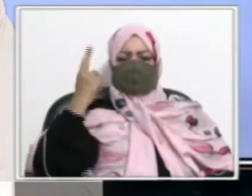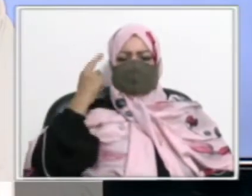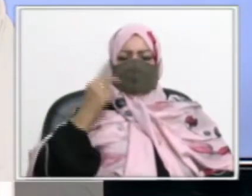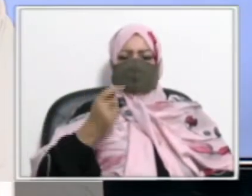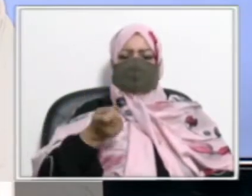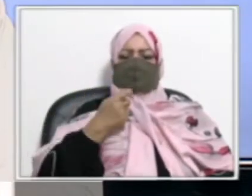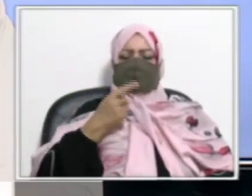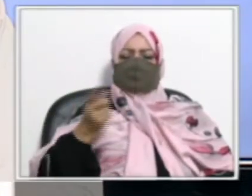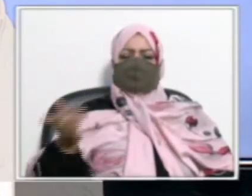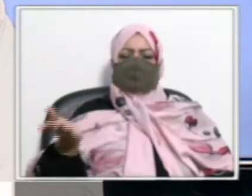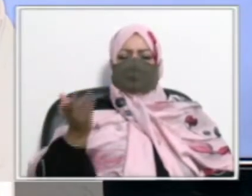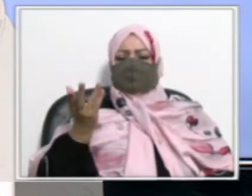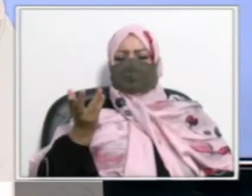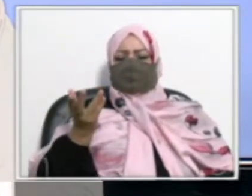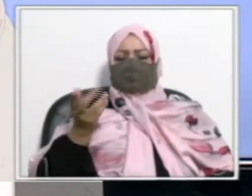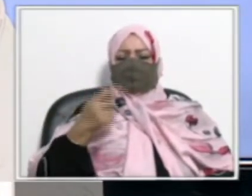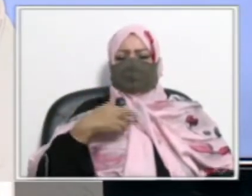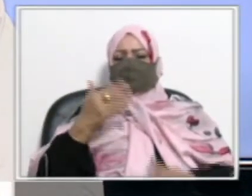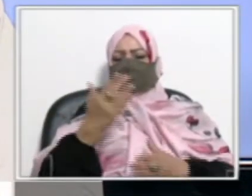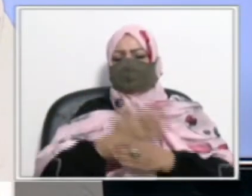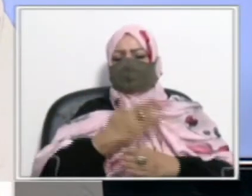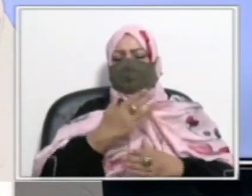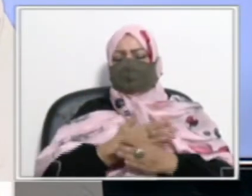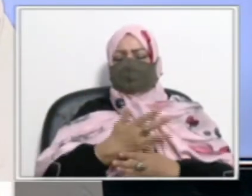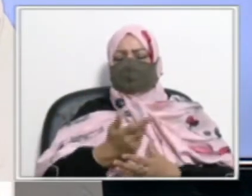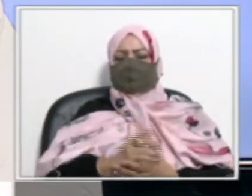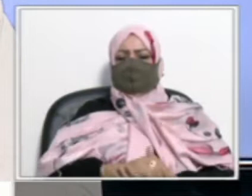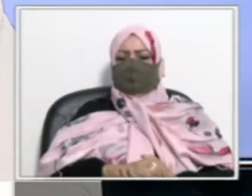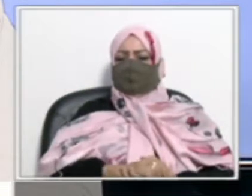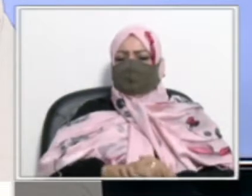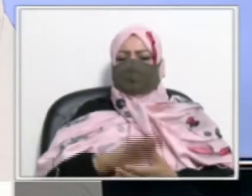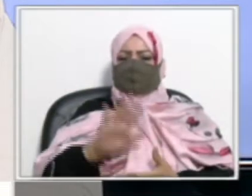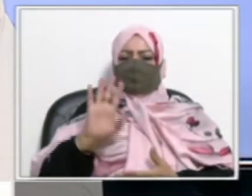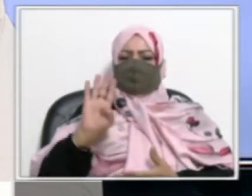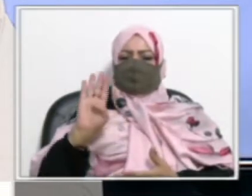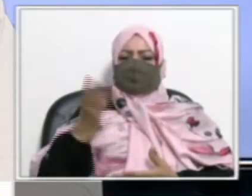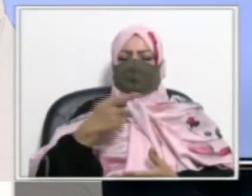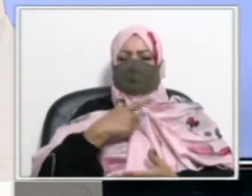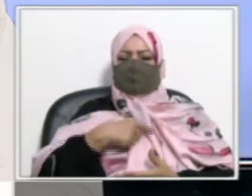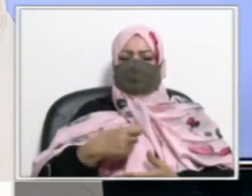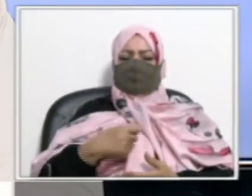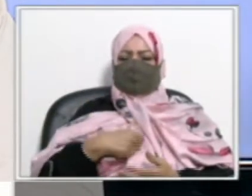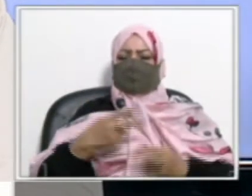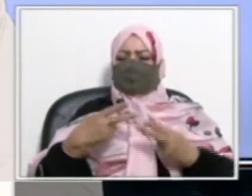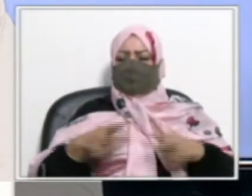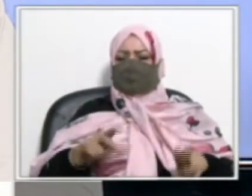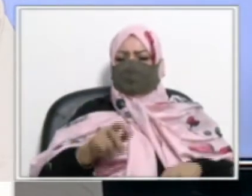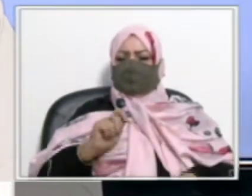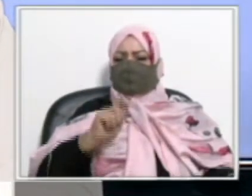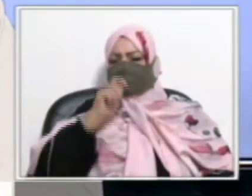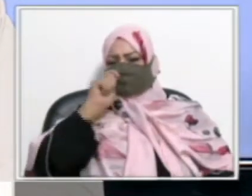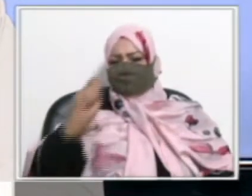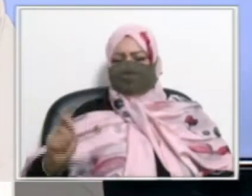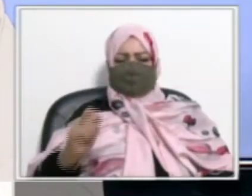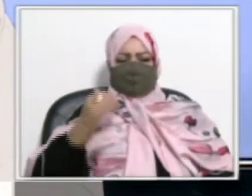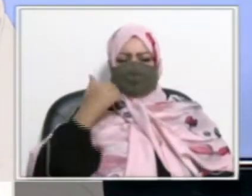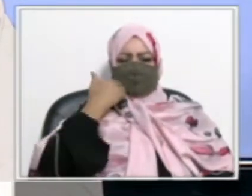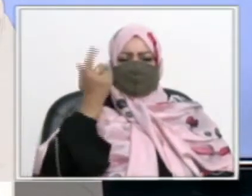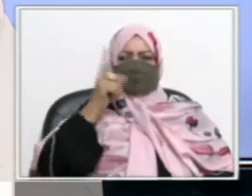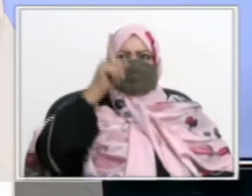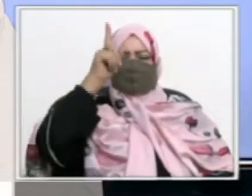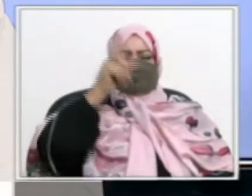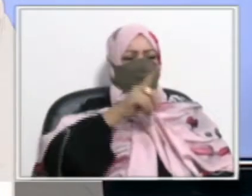الأمر أنت أنعم الله عز وجل عليك بالأموال وعندك محل ذهب وتبيع وتشتري وربي أنعم عليك بالخيرات